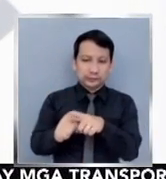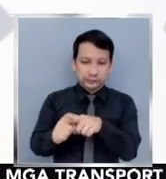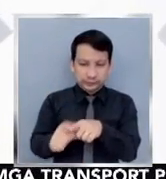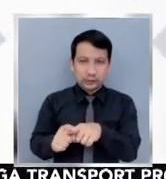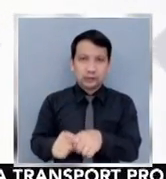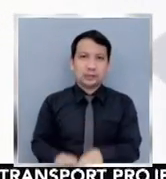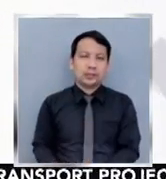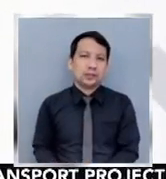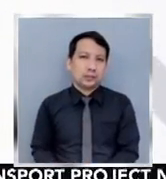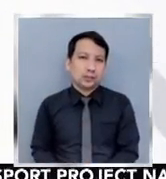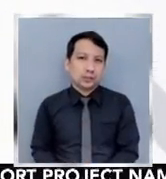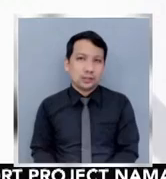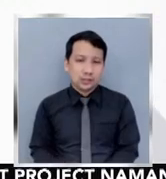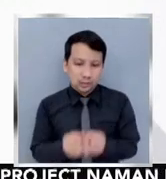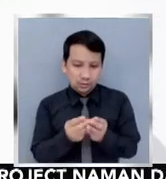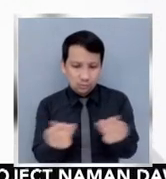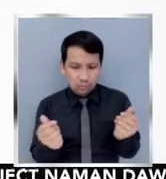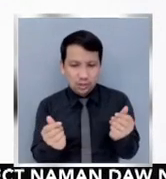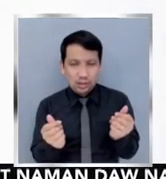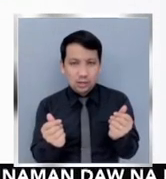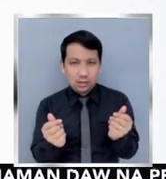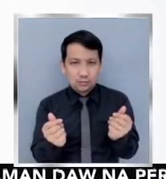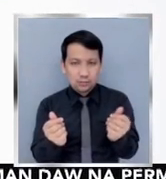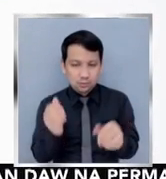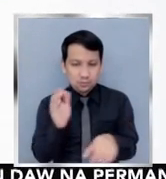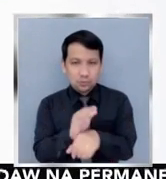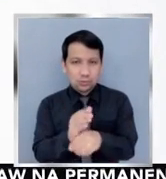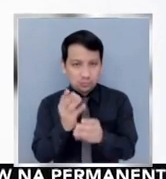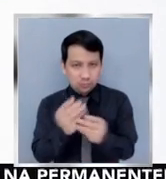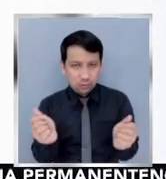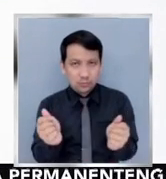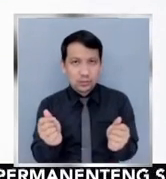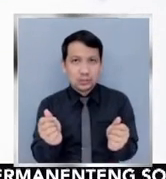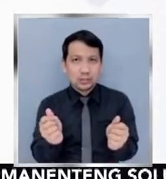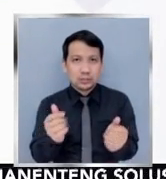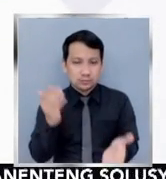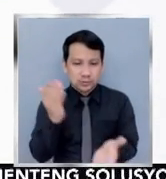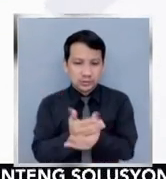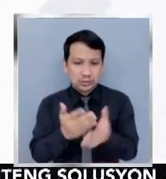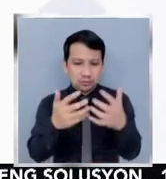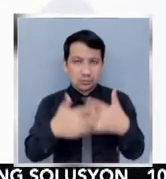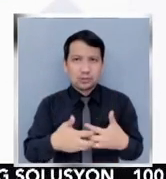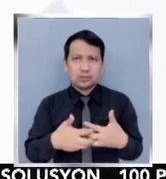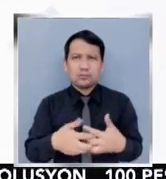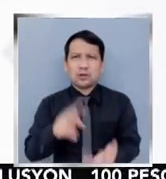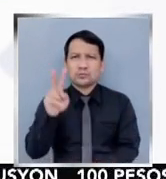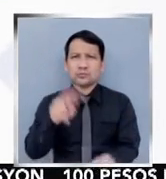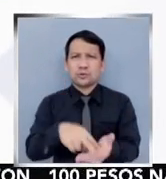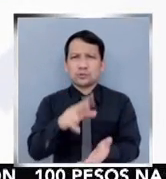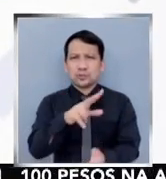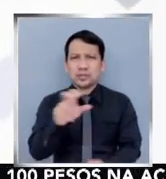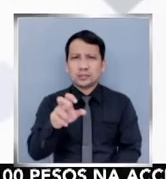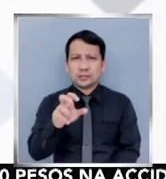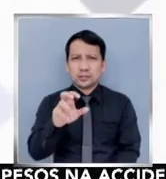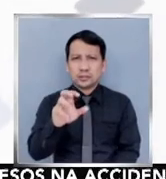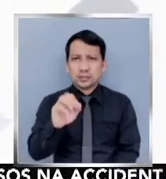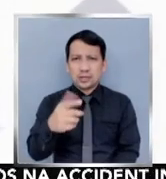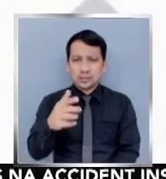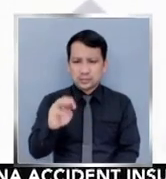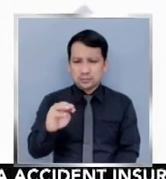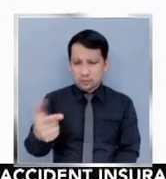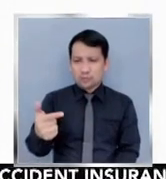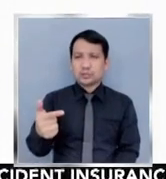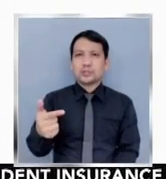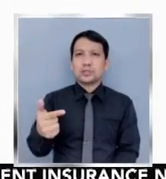transmission system natin ng force outage o bigla ang pagtirik ay 2,309 megawatts. Bukod dun po, meron din